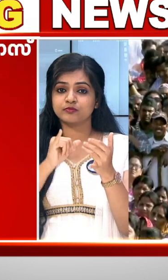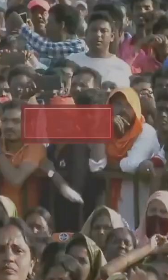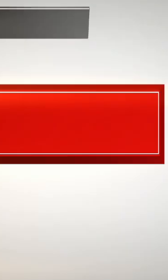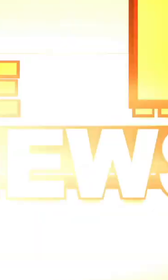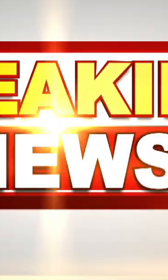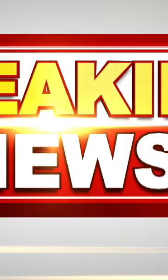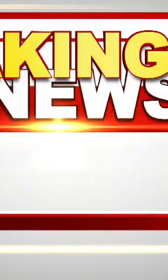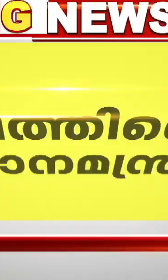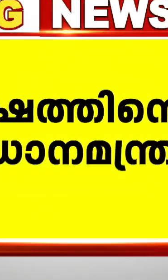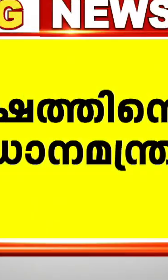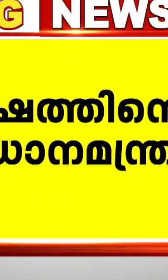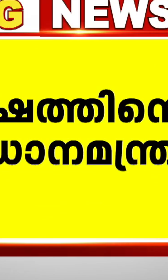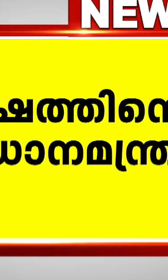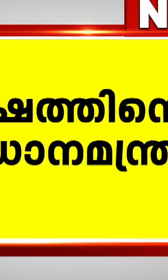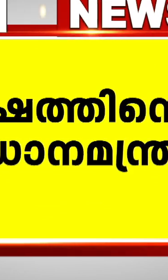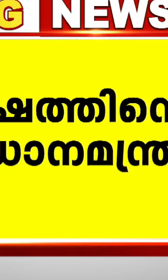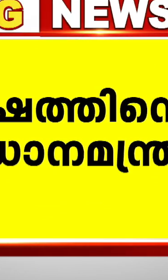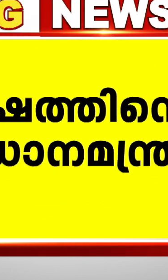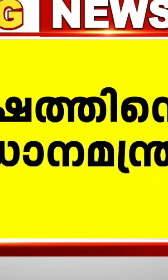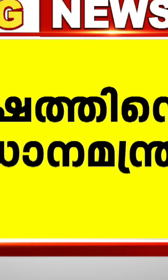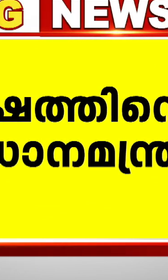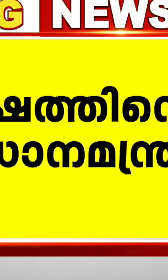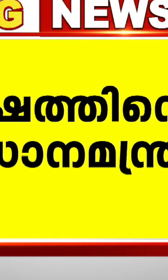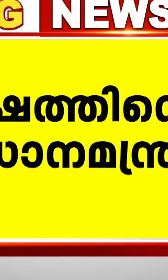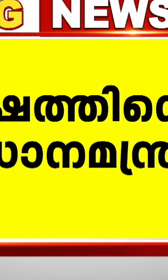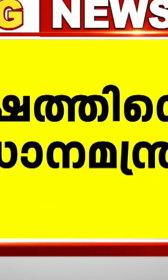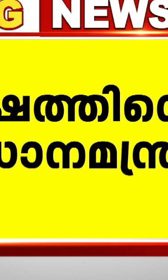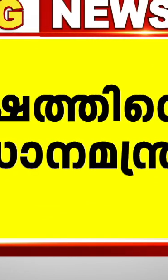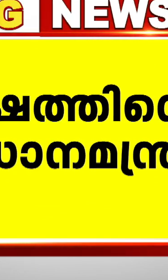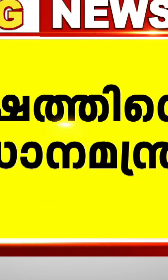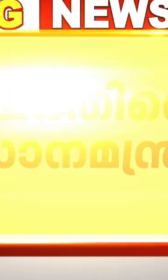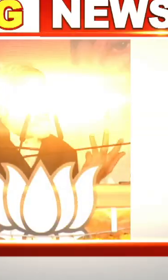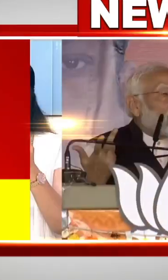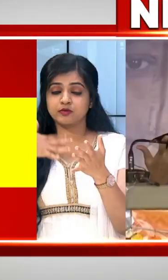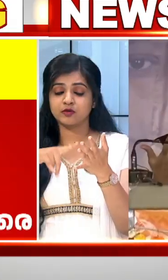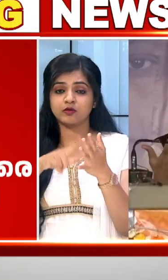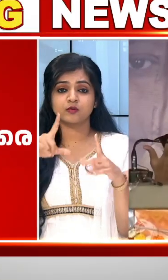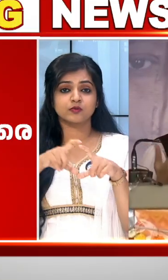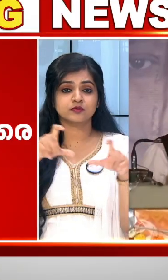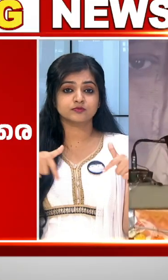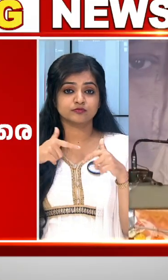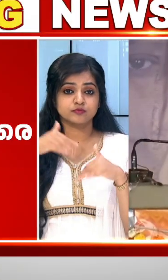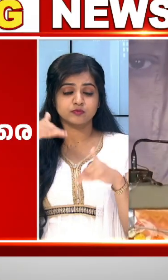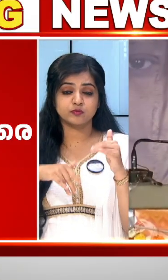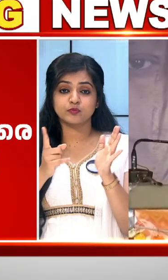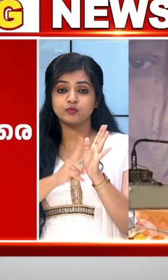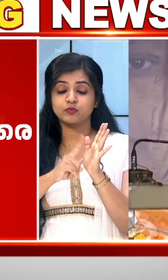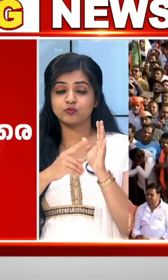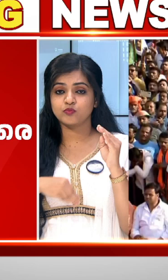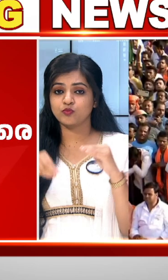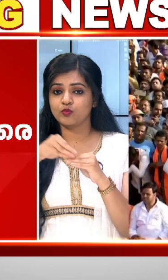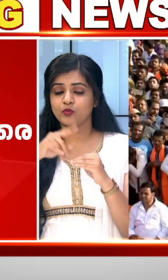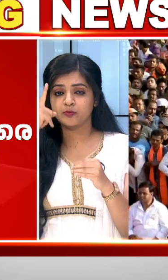തൃണമൂലിനെതിരെ വിമർശനം ഉന്നയിച്ചത്. പശ്ചിമ ബംഗാളിലെ സന്ദേശ് ഖാലി ഇത്തവണ ലോക്സഭാ തിരഞ്ഞെടുപ്പിൽ പ്രധാന പ്രചരണ വിഷയമാക്കും ബിജെപി